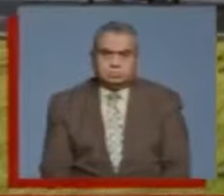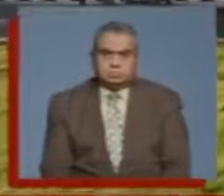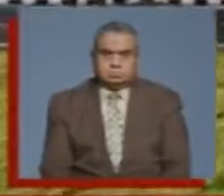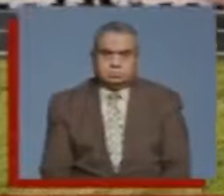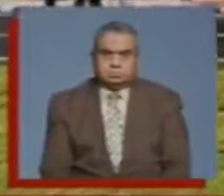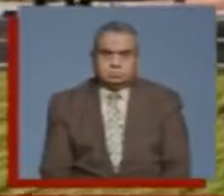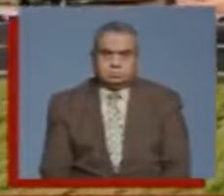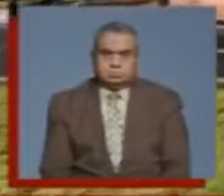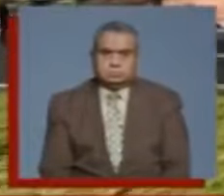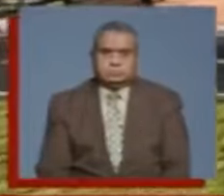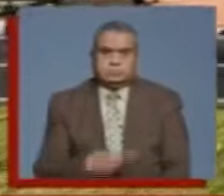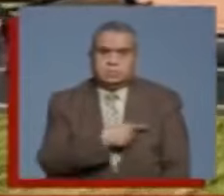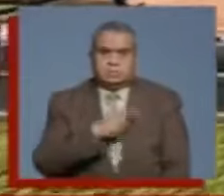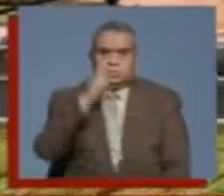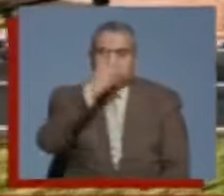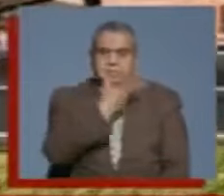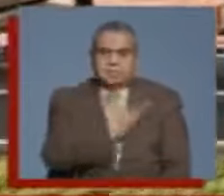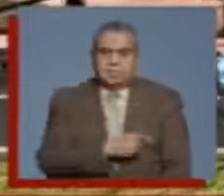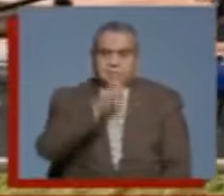بسم الله الرحمن الرحيم.